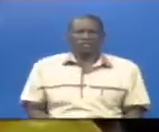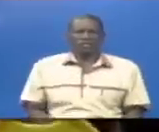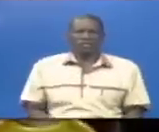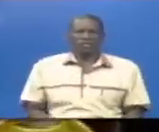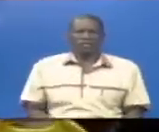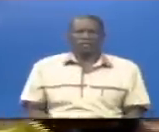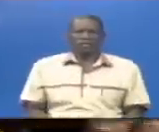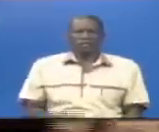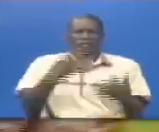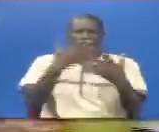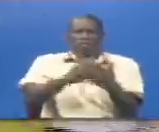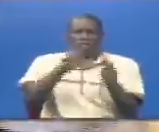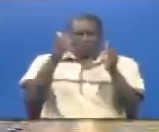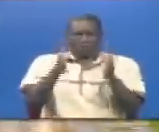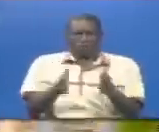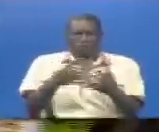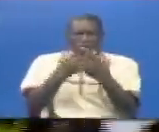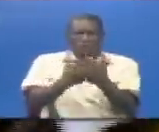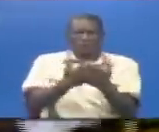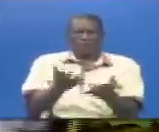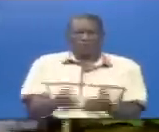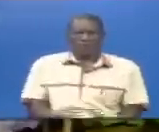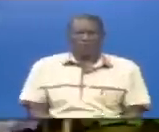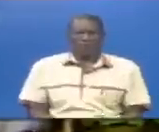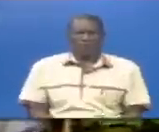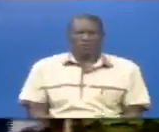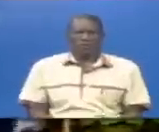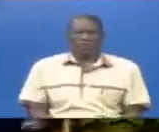wameshika jamaa mmoja ambaye unamshika pale,